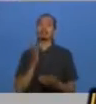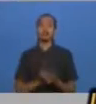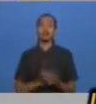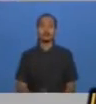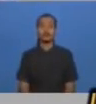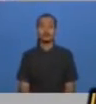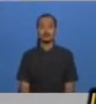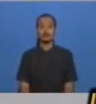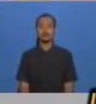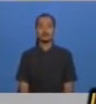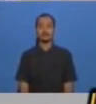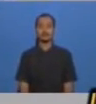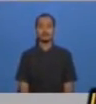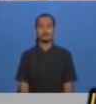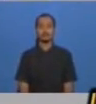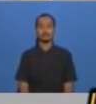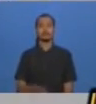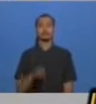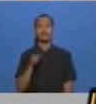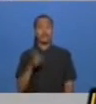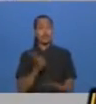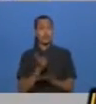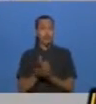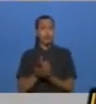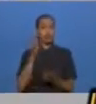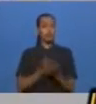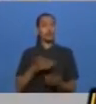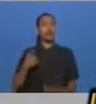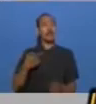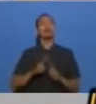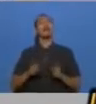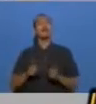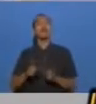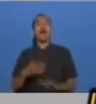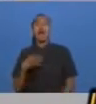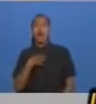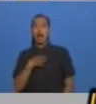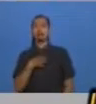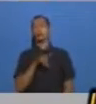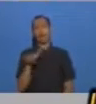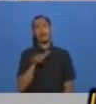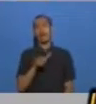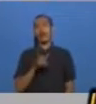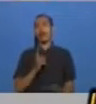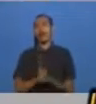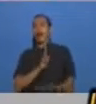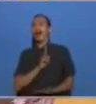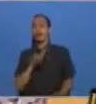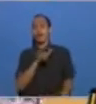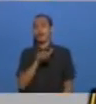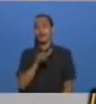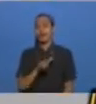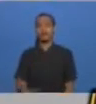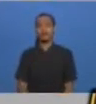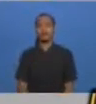sebetulnya kita sama-sama menjadi warga negara sama dengan yang lainnya. Kita punya hak yang sama dengan yang lainnya. Tapi selama ini lingkungan